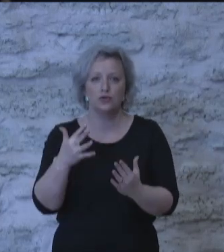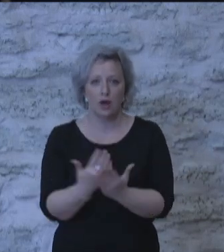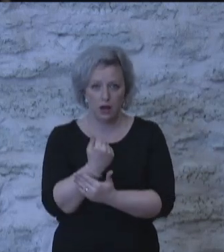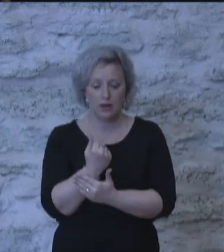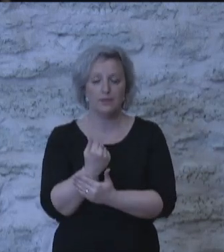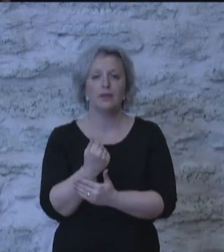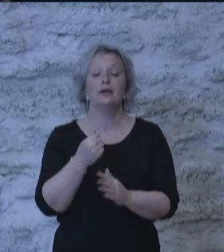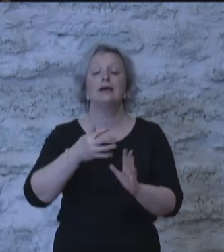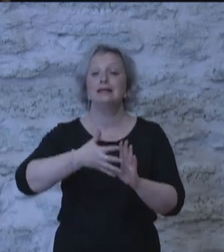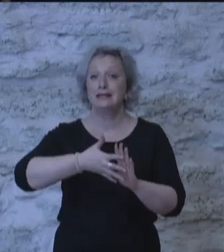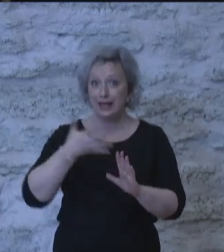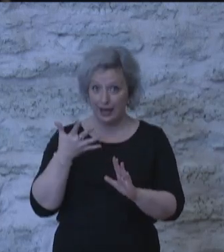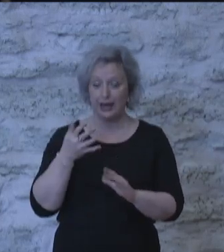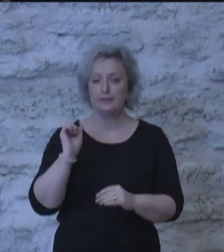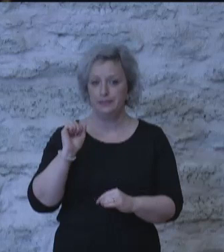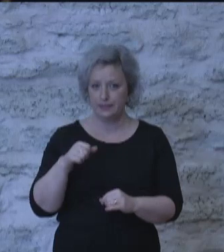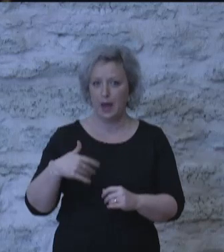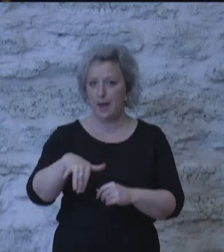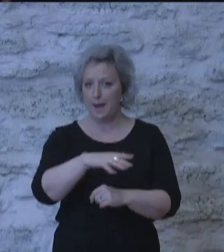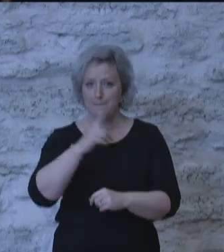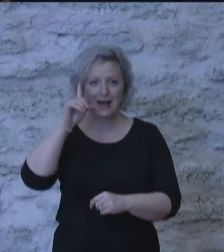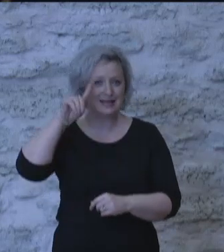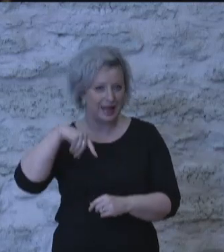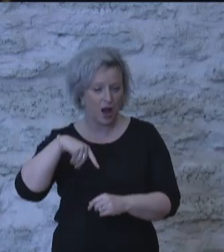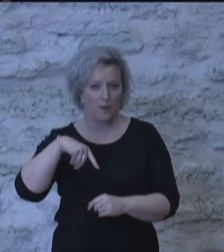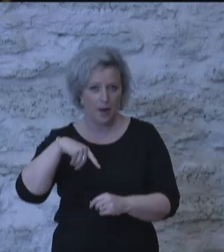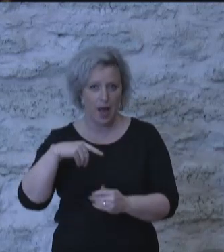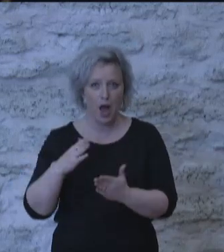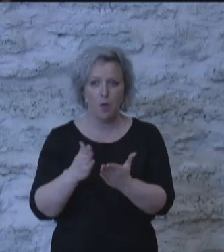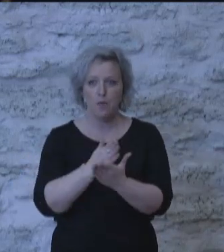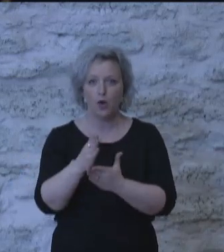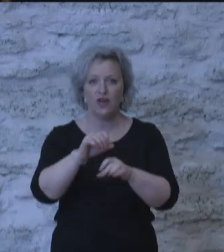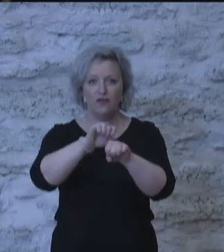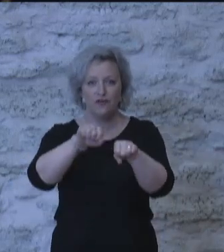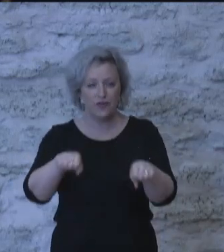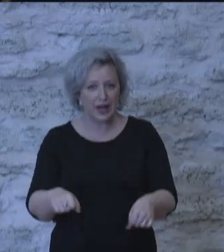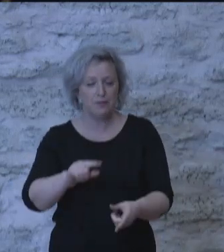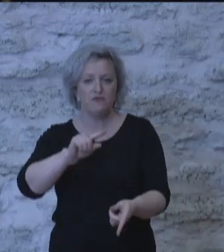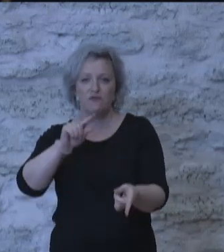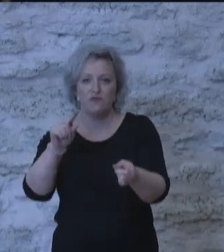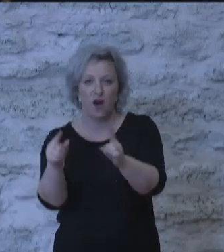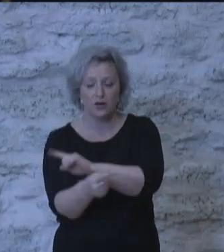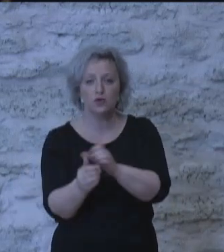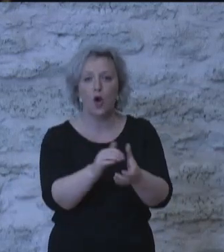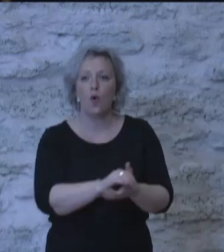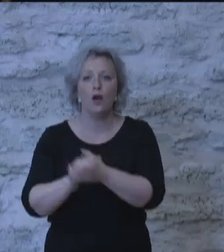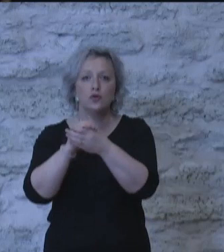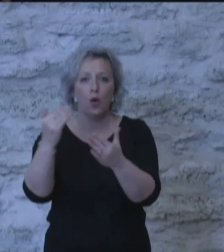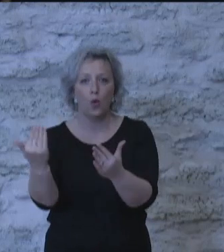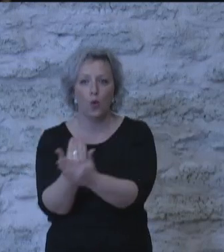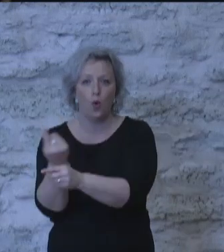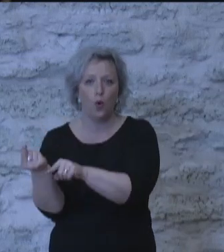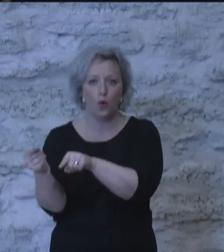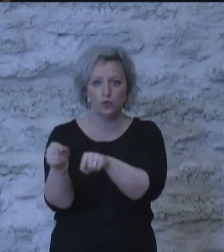Ilmselgelt, jah, me teame seda, et kui on poliitilise võimuvahetus, tuleb uus koalitsioon. Tehaks